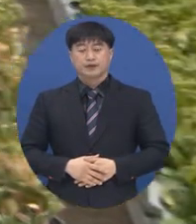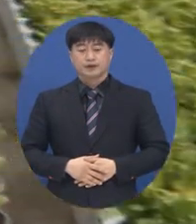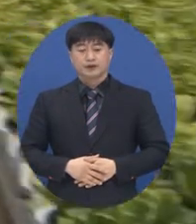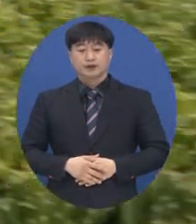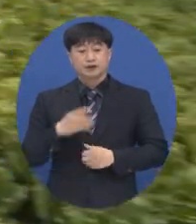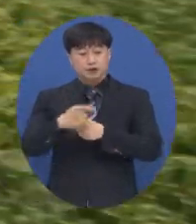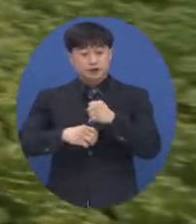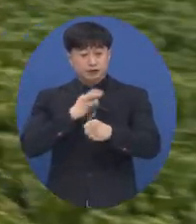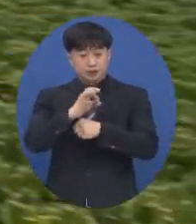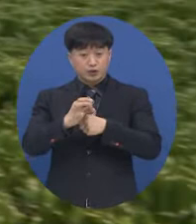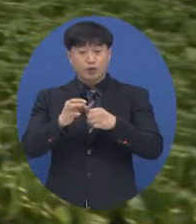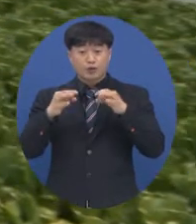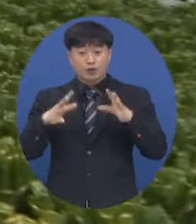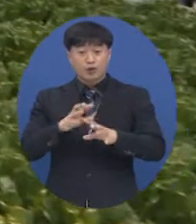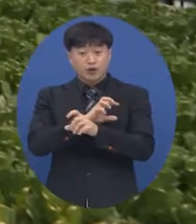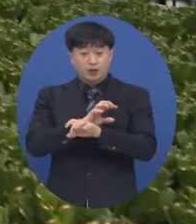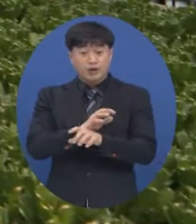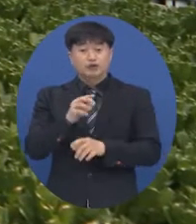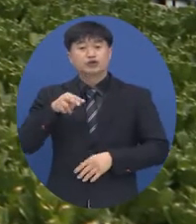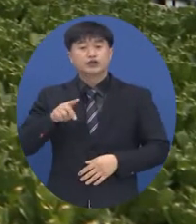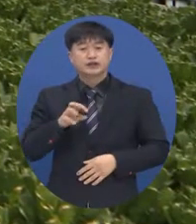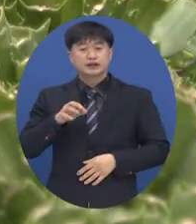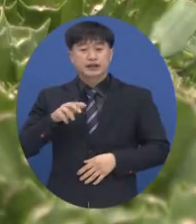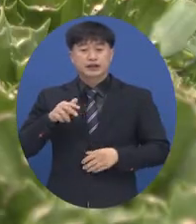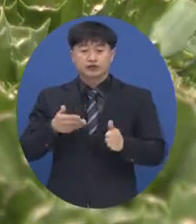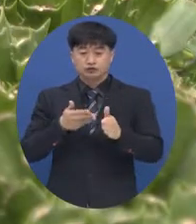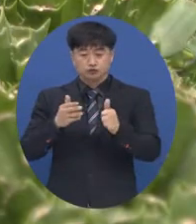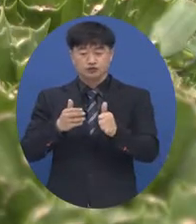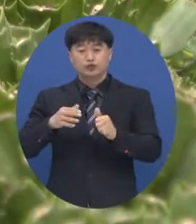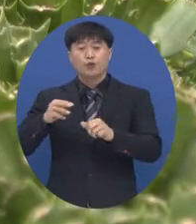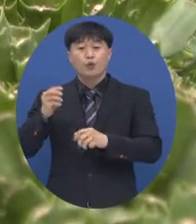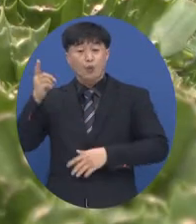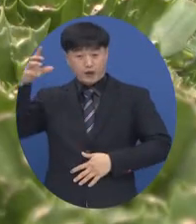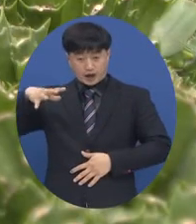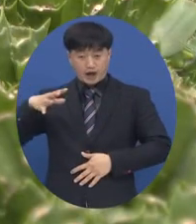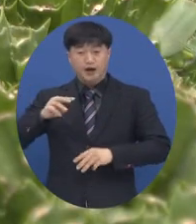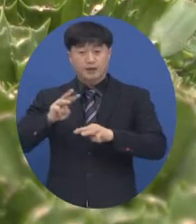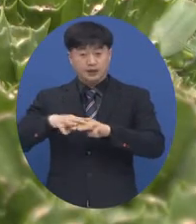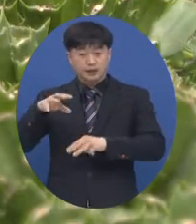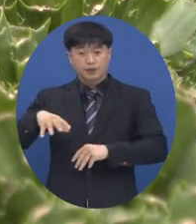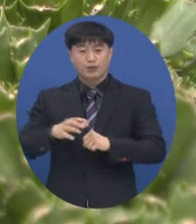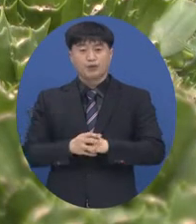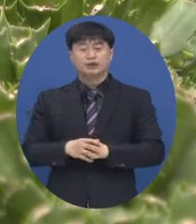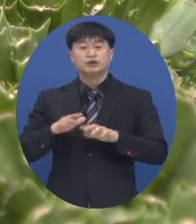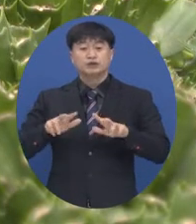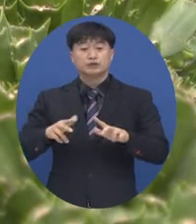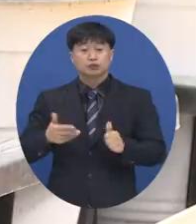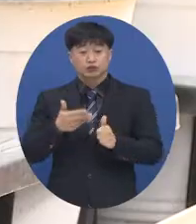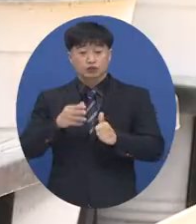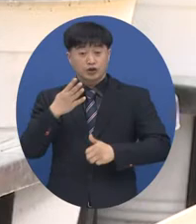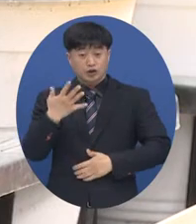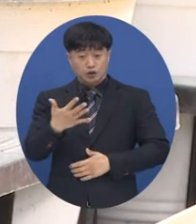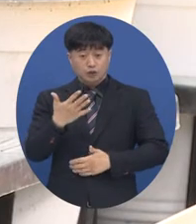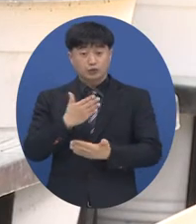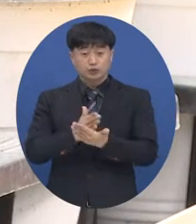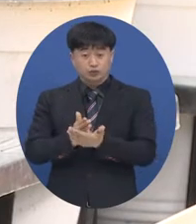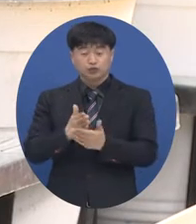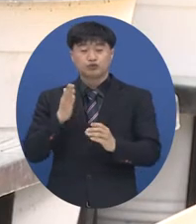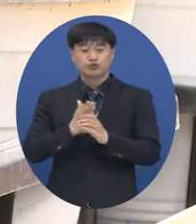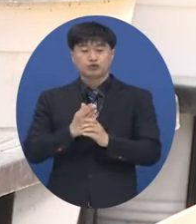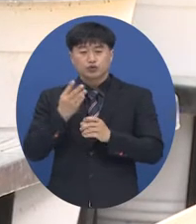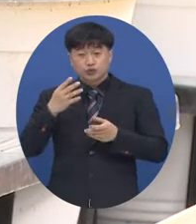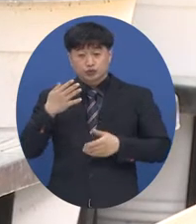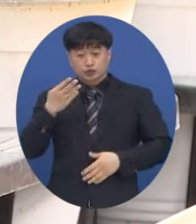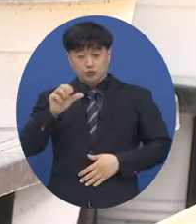10년째 개발 선인장 을 재배하고 있는 고양이 한도 까 현재 3배 하고 있는 9가지 품종 중 5개가 경기도농업기술원